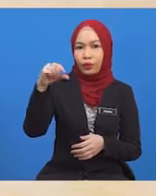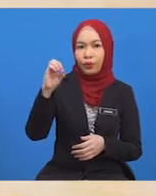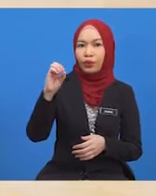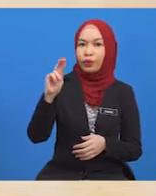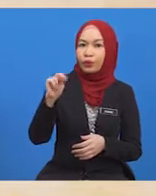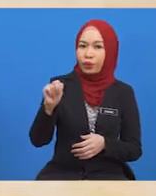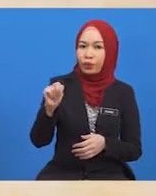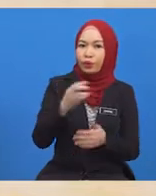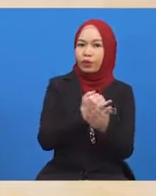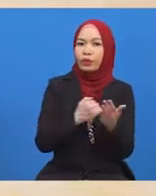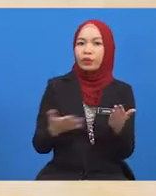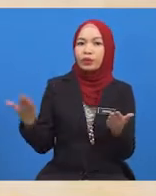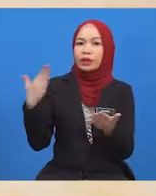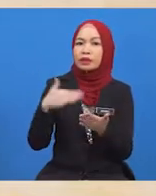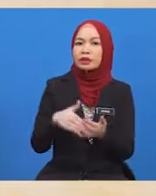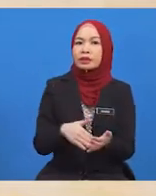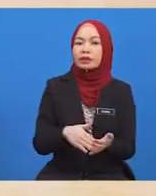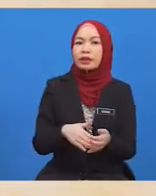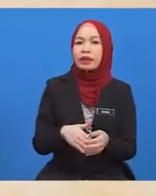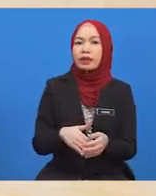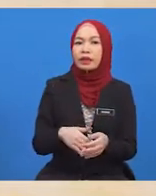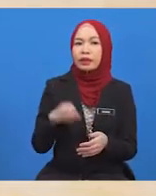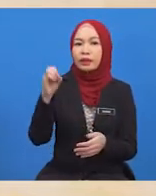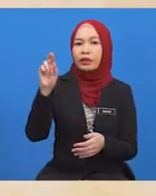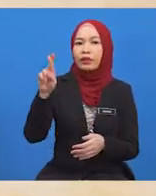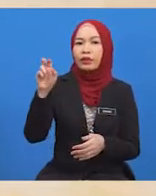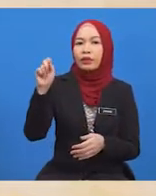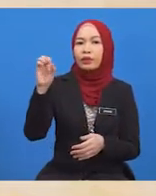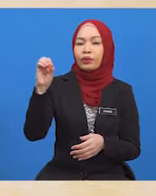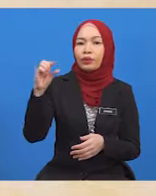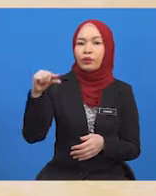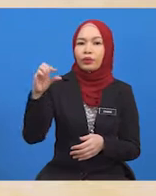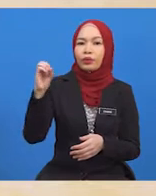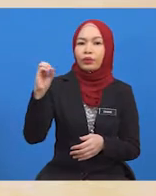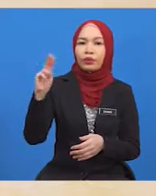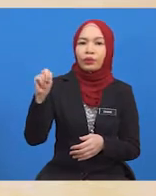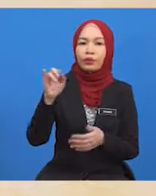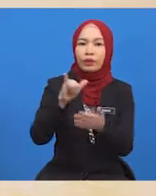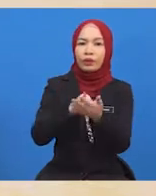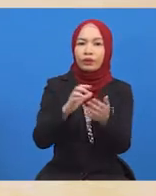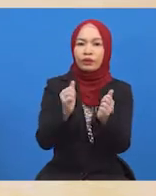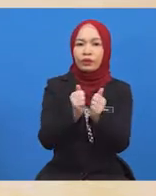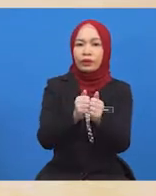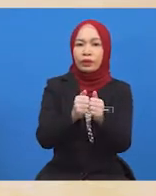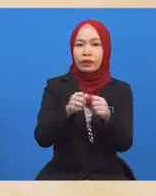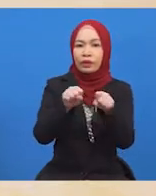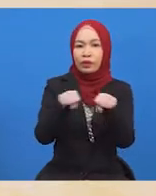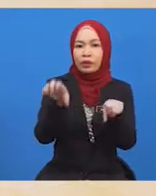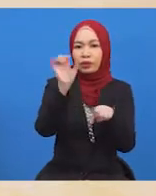Keempat, lukis semula uncuran ortogon tersebut dengan ukuran yang sebenar.